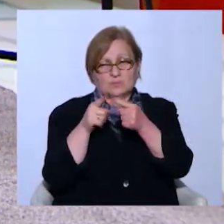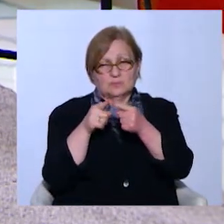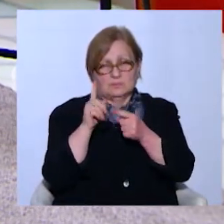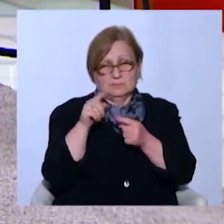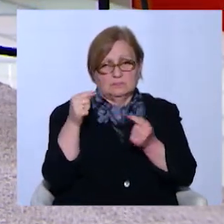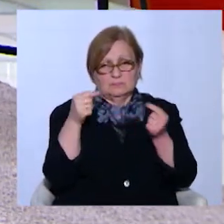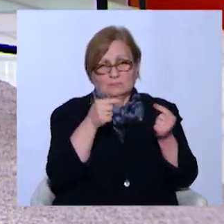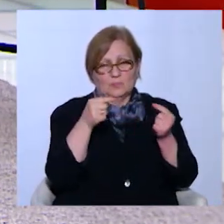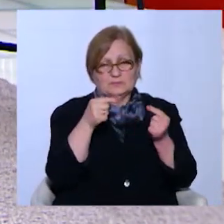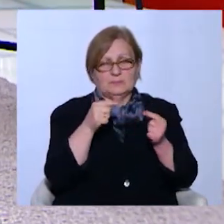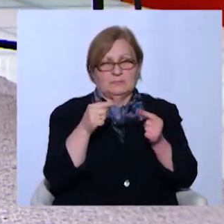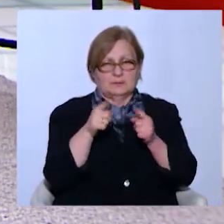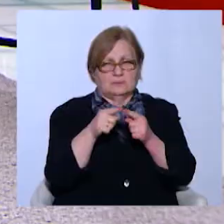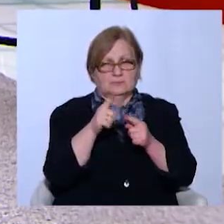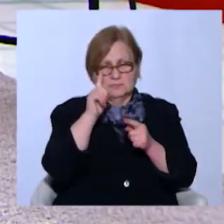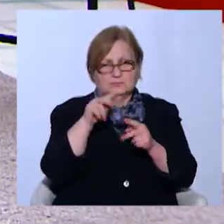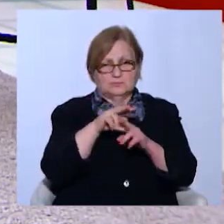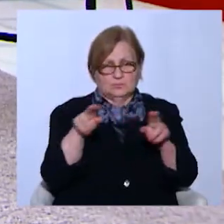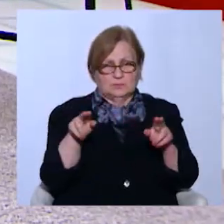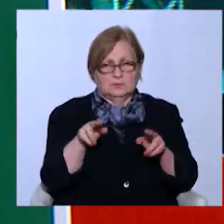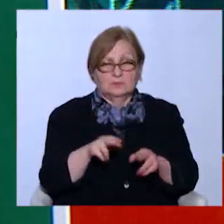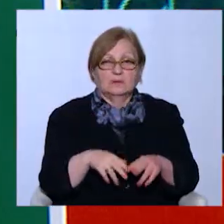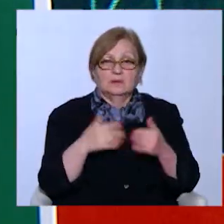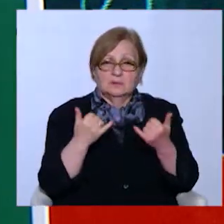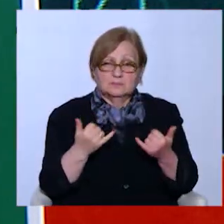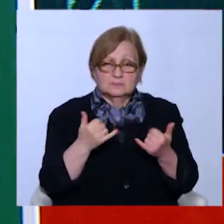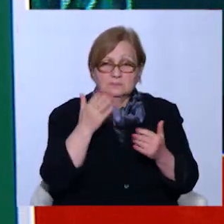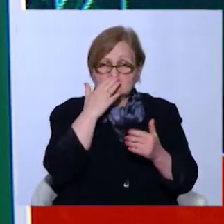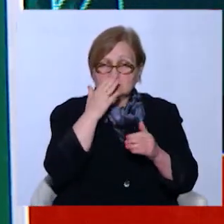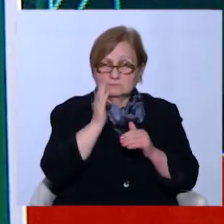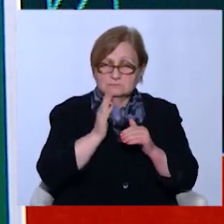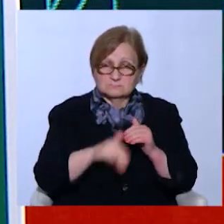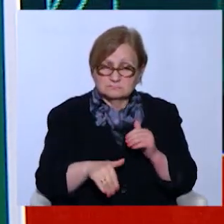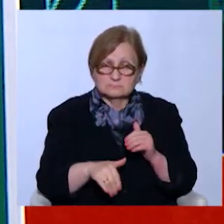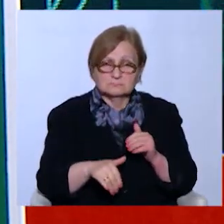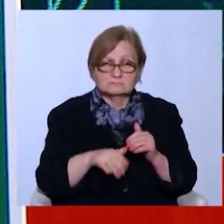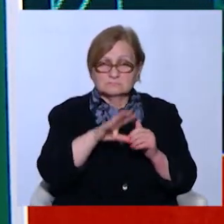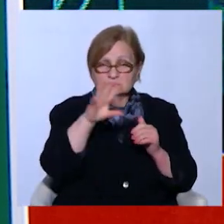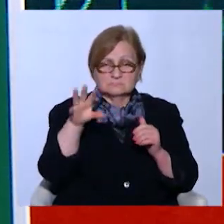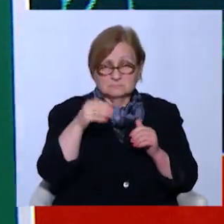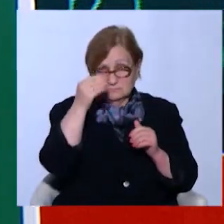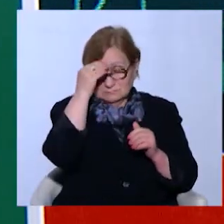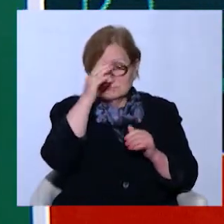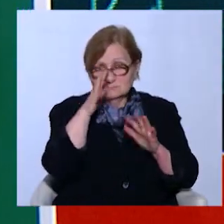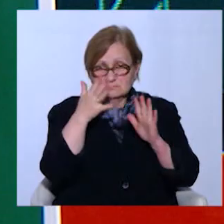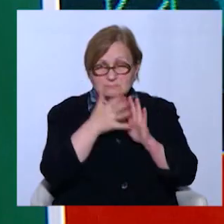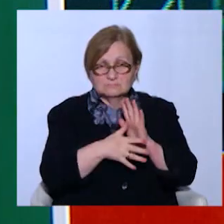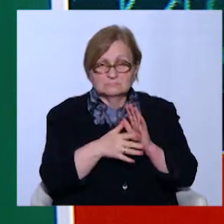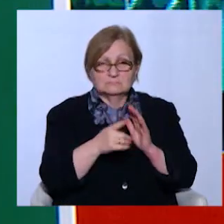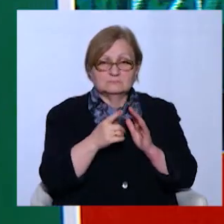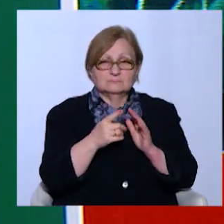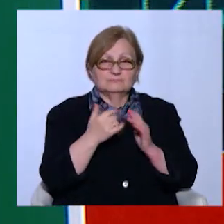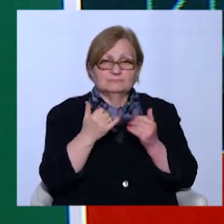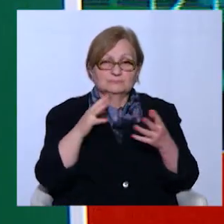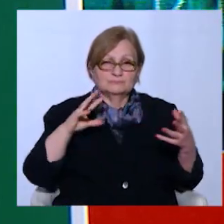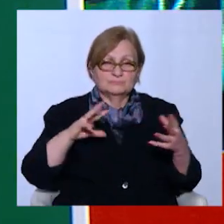პარალელოგრამის კუთხეები. ამ დღევანდელი გაკვეთილი დასასრულს მიუახლოვდა, იმედია ყველაფერი გასაგები იყო. კიდევ ერთხელ